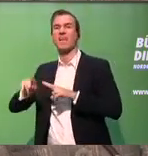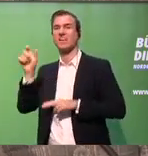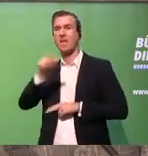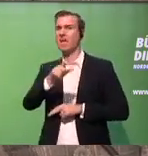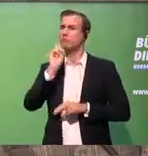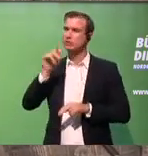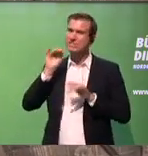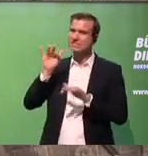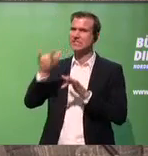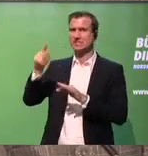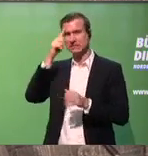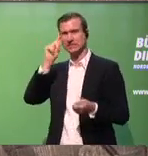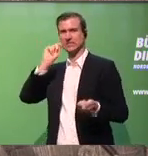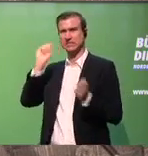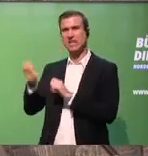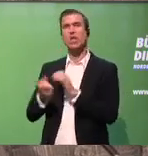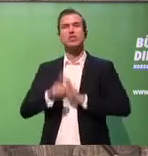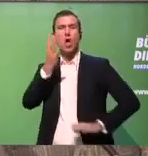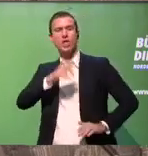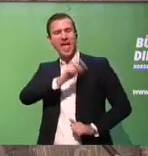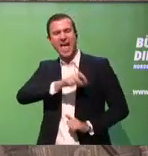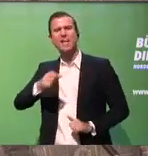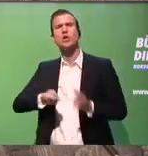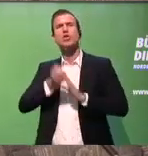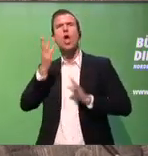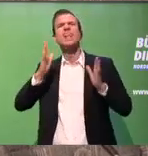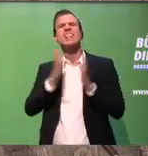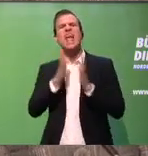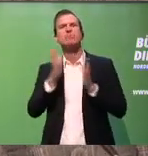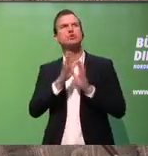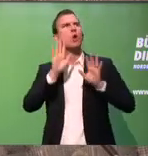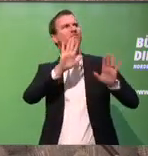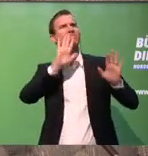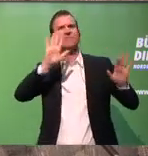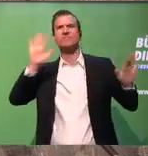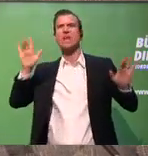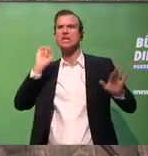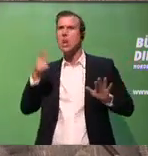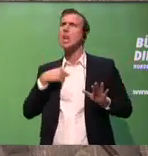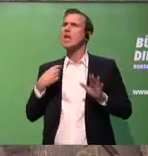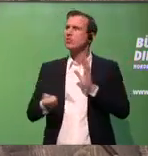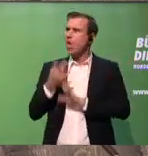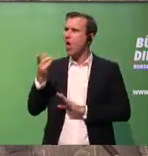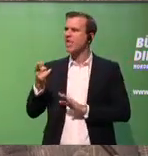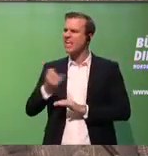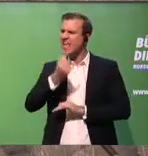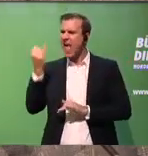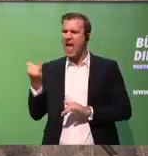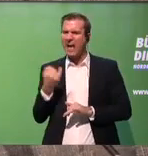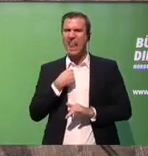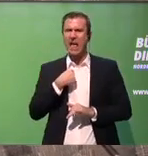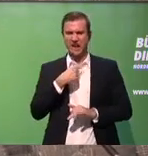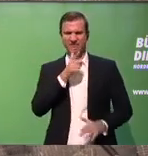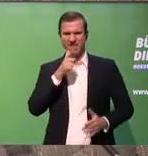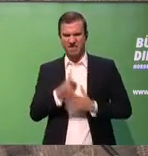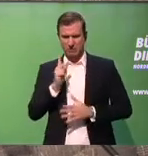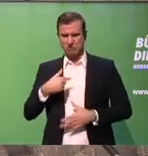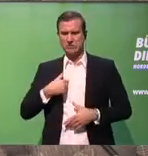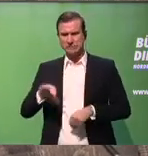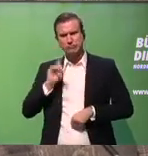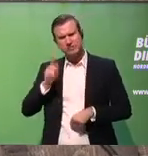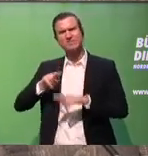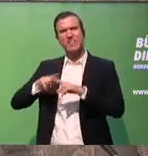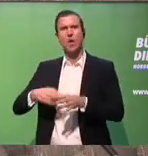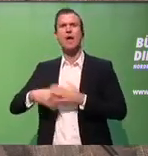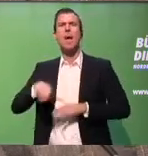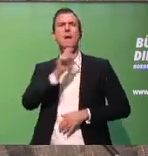die mit neuen Heizungen und Dämmstoffen arbeiten müssen und denen trauen sollen, für die sie jahrelang haften müssen. Bürgerinnen, die